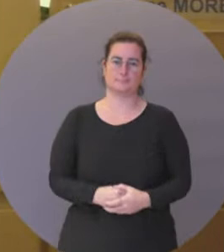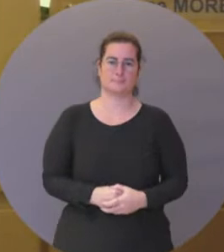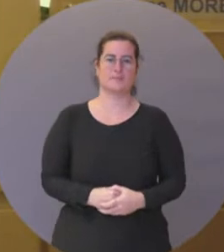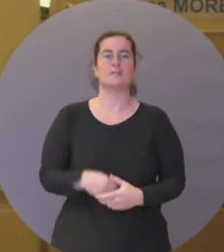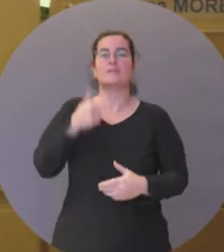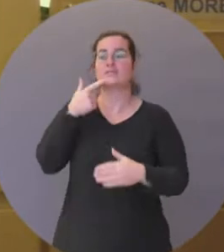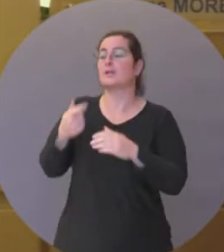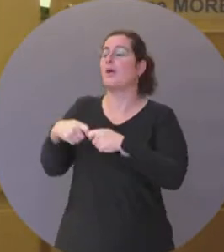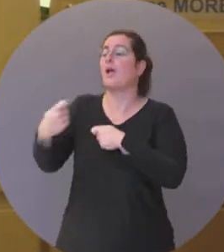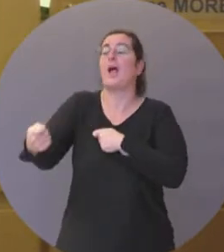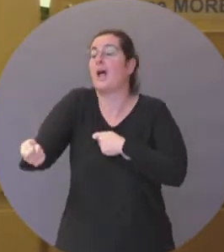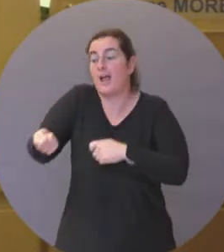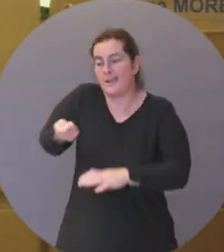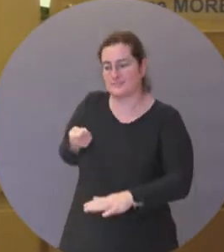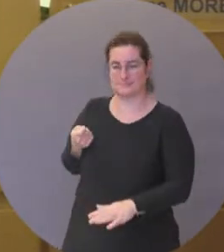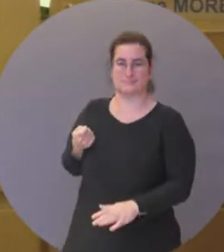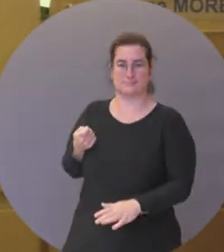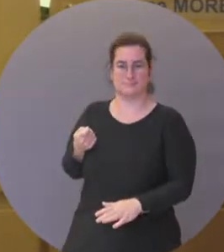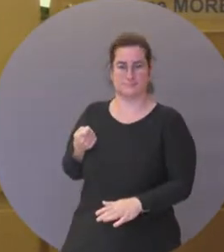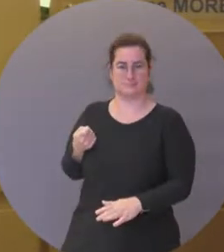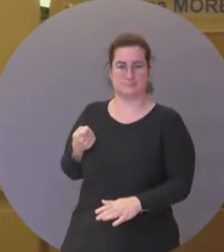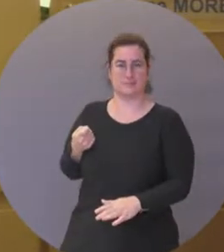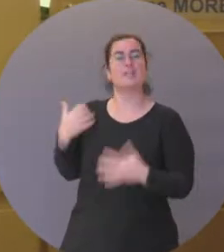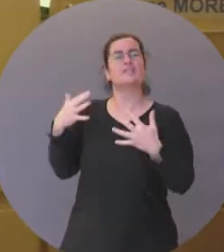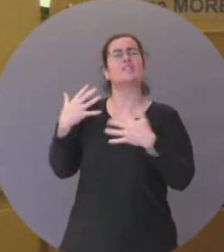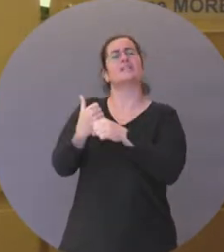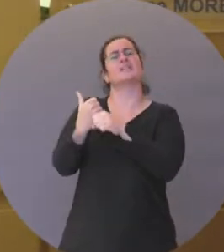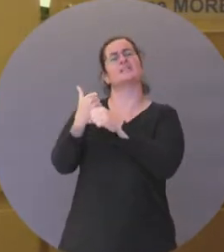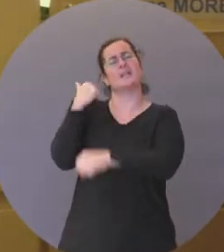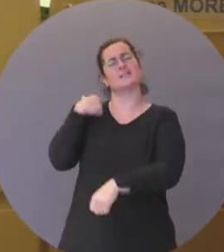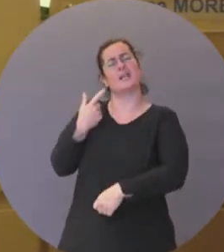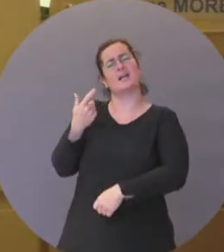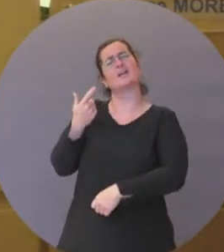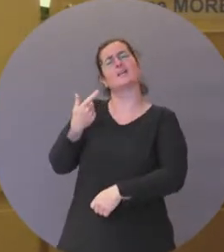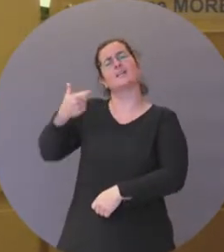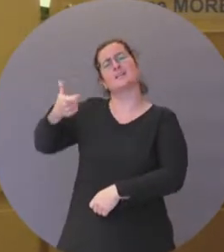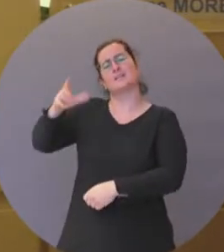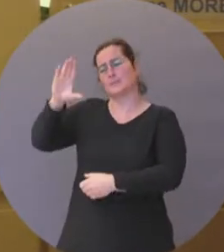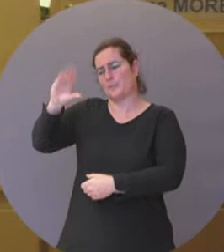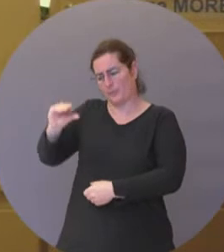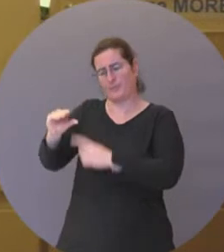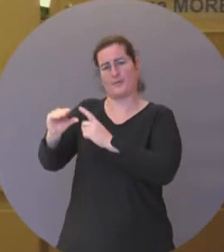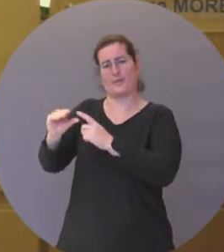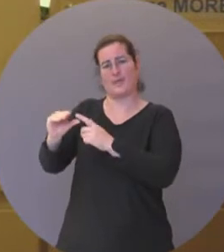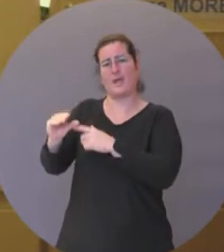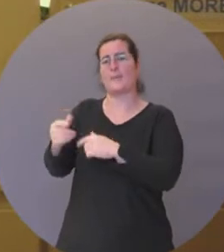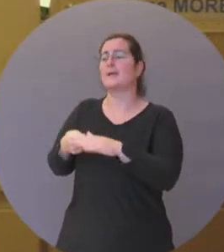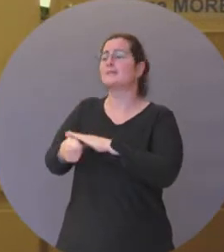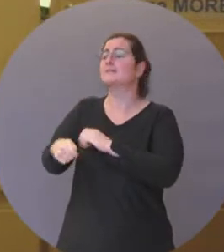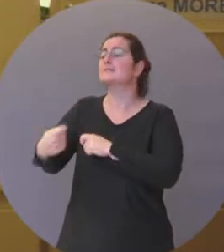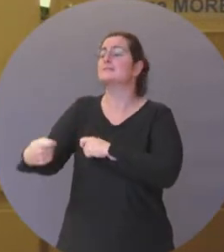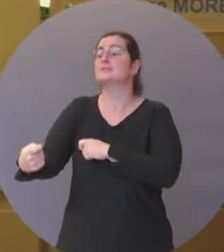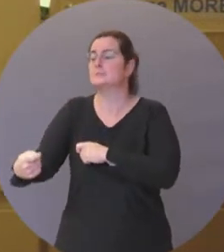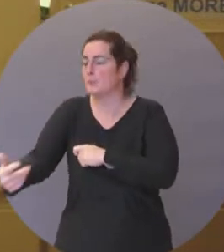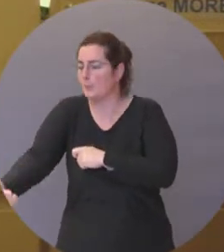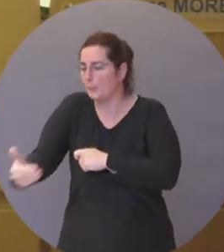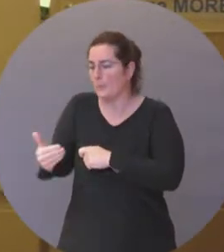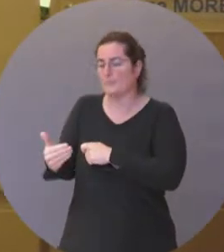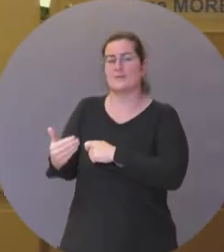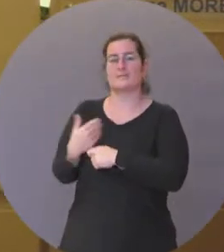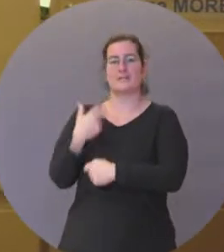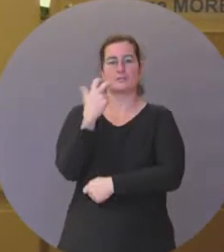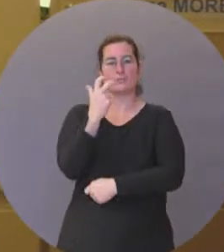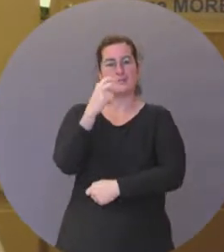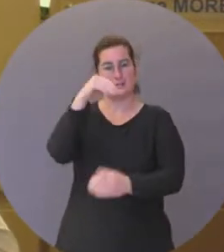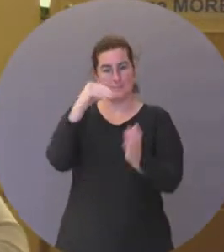après avoir revu à la baisse leur montant l'année dernière elle va faire sortir de l'indemnisation au bas mot 300 000 demandeurs